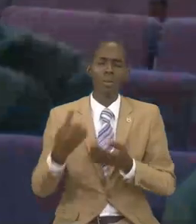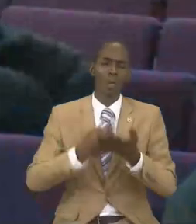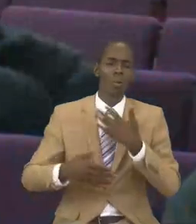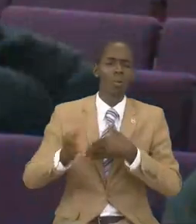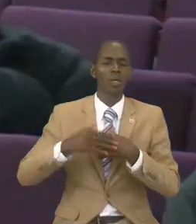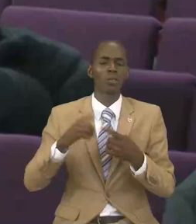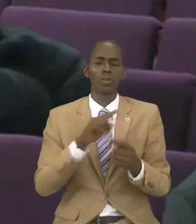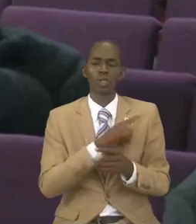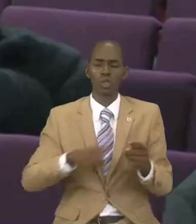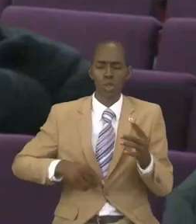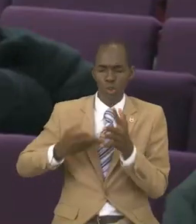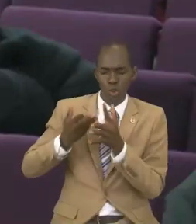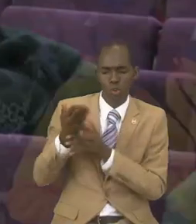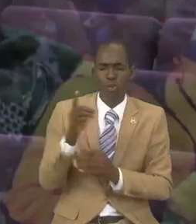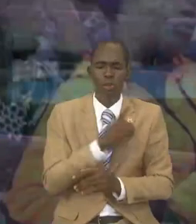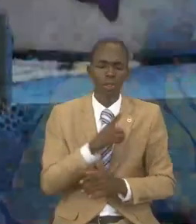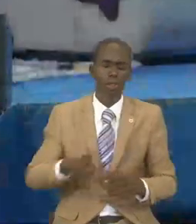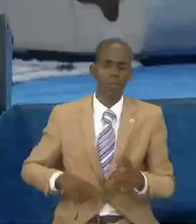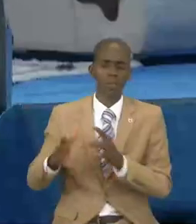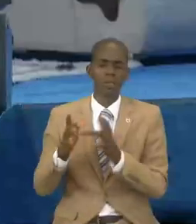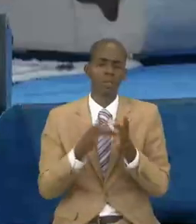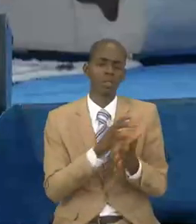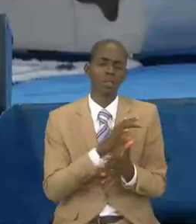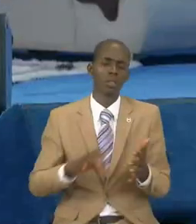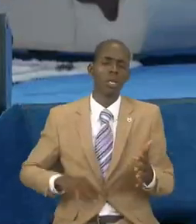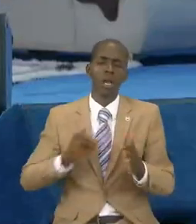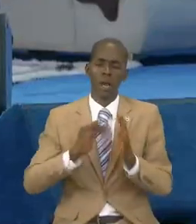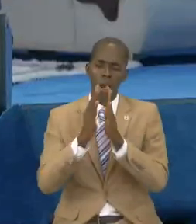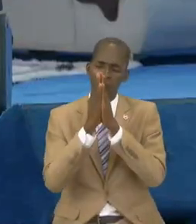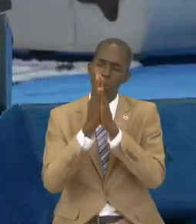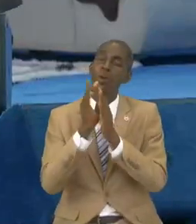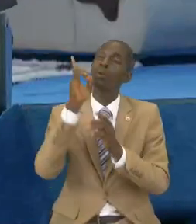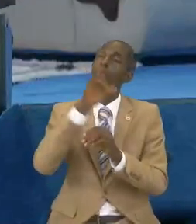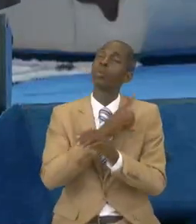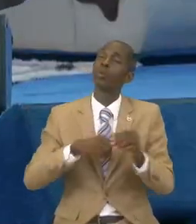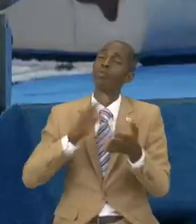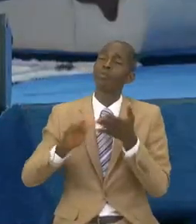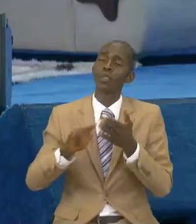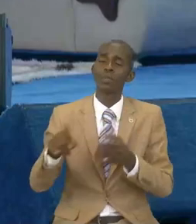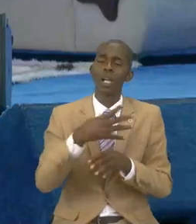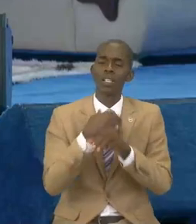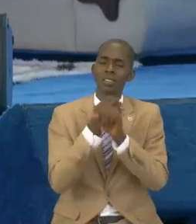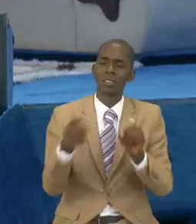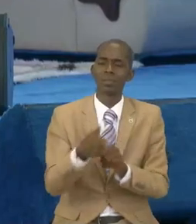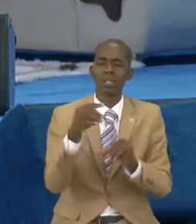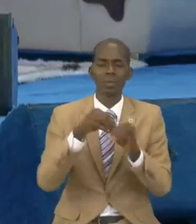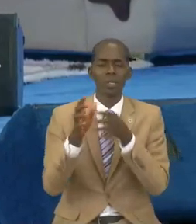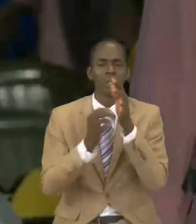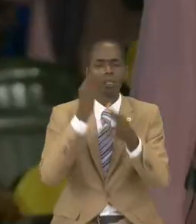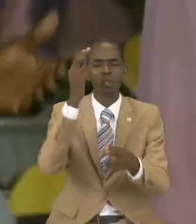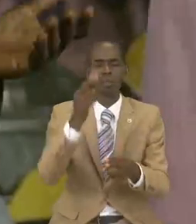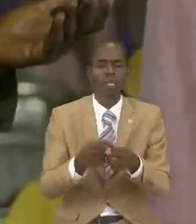se réconcilie au Seigneur par Jésus-Christ. Je prie, pardonne-les et sauve-les au nom